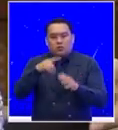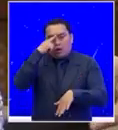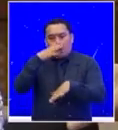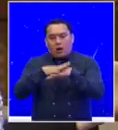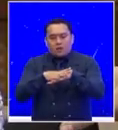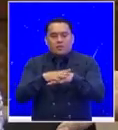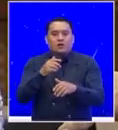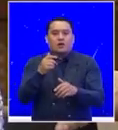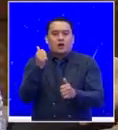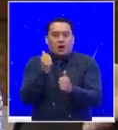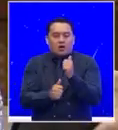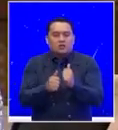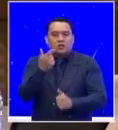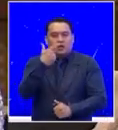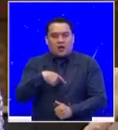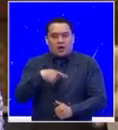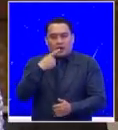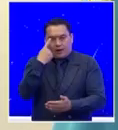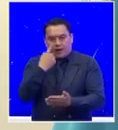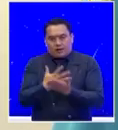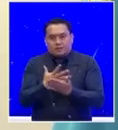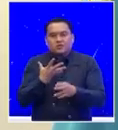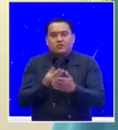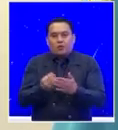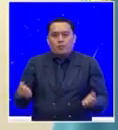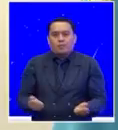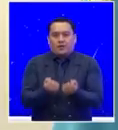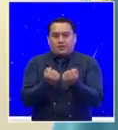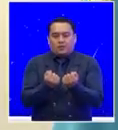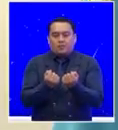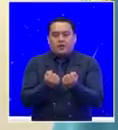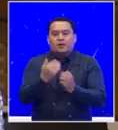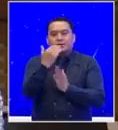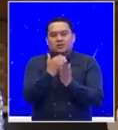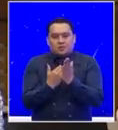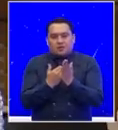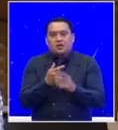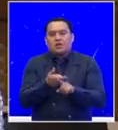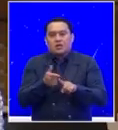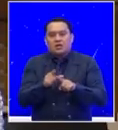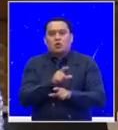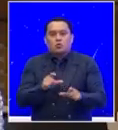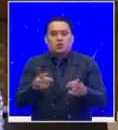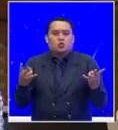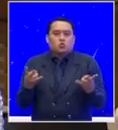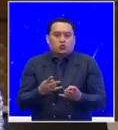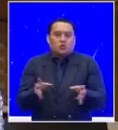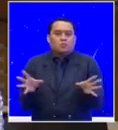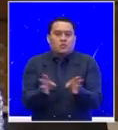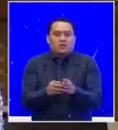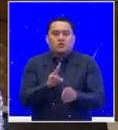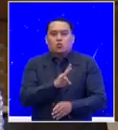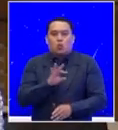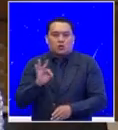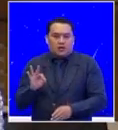знать таких людей и оказывать им своевременную поддержку. Составлять списки таких людей, кто нуждается, вместе с партией